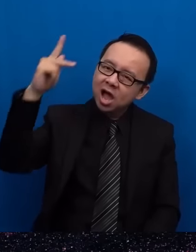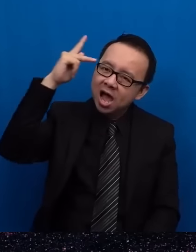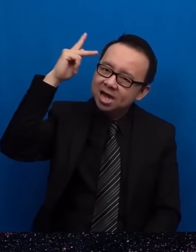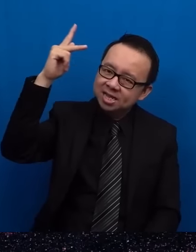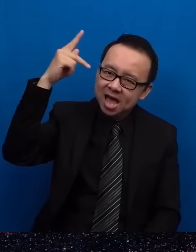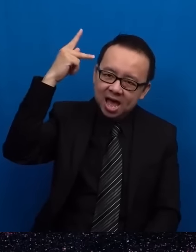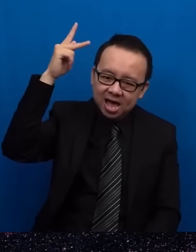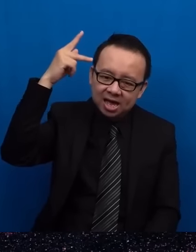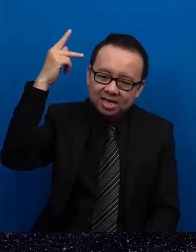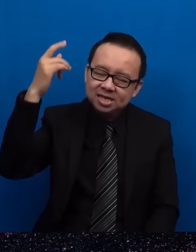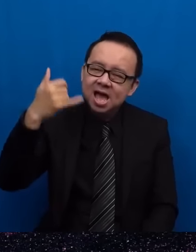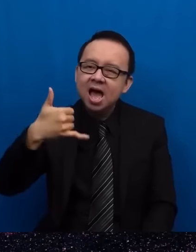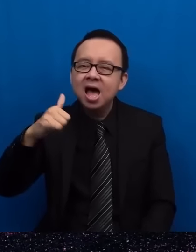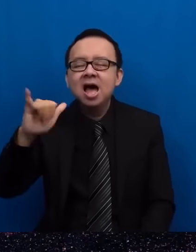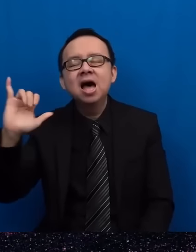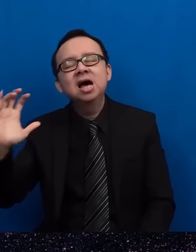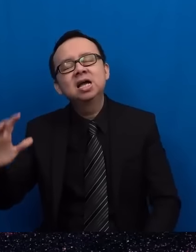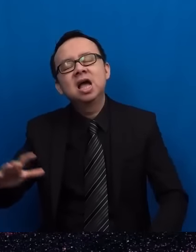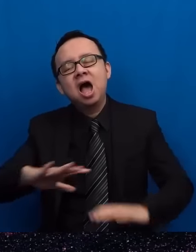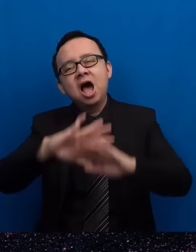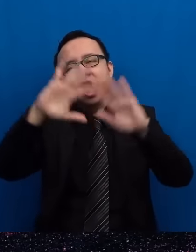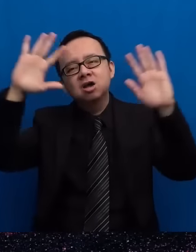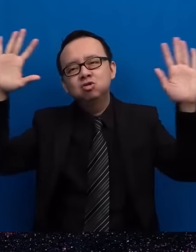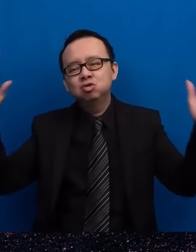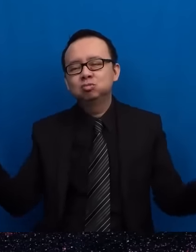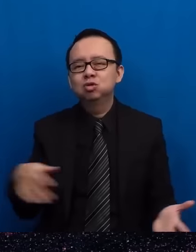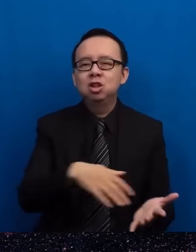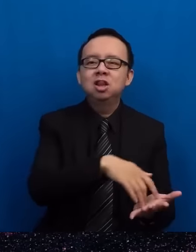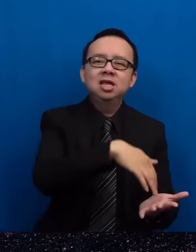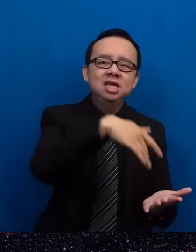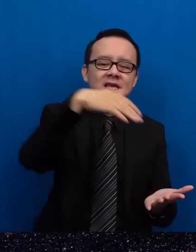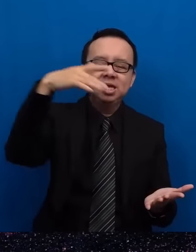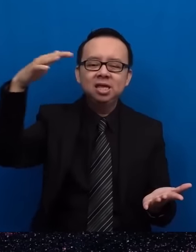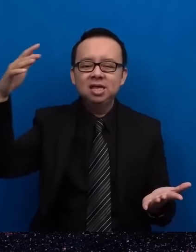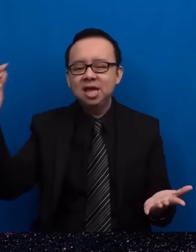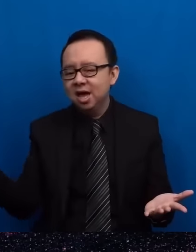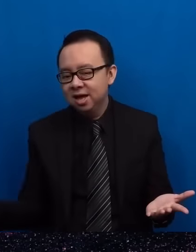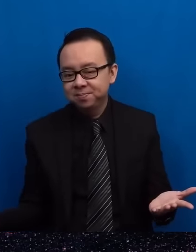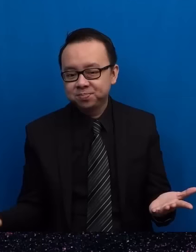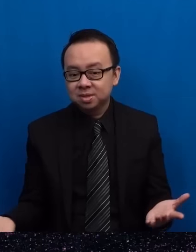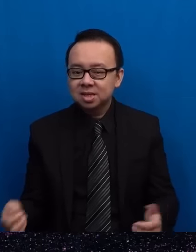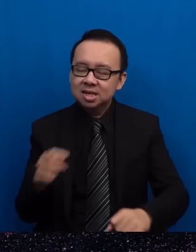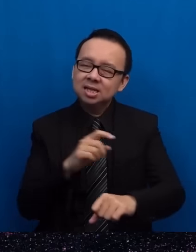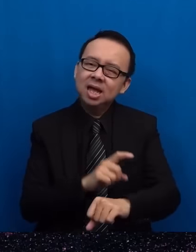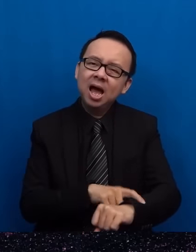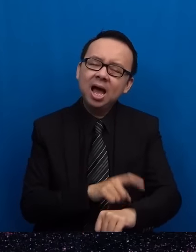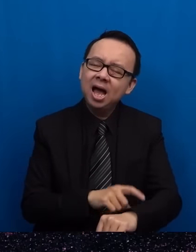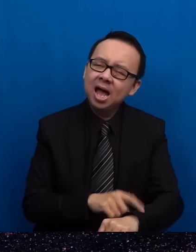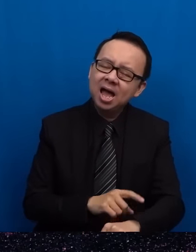suatu karya yang agung mulia.